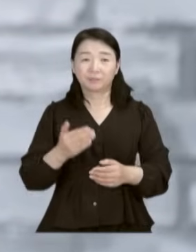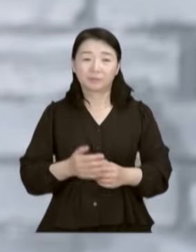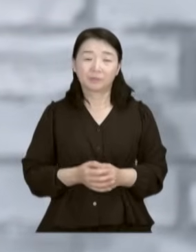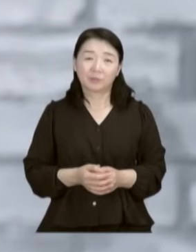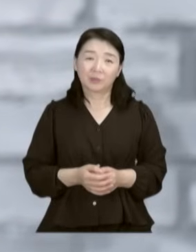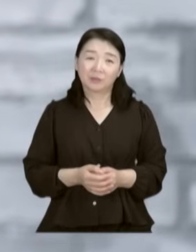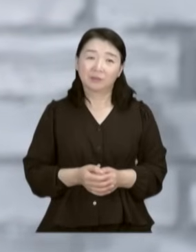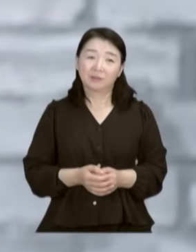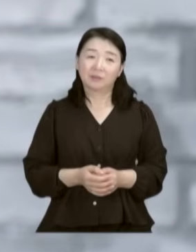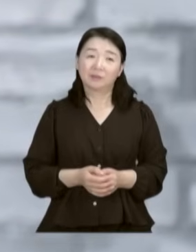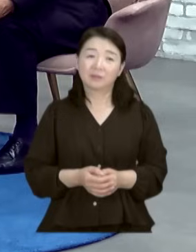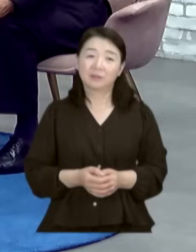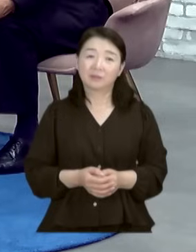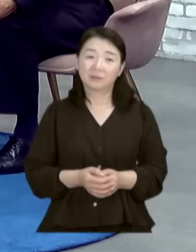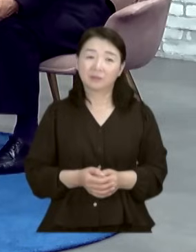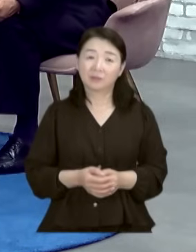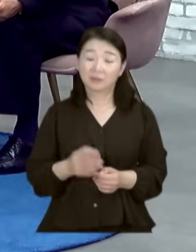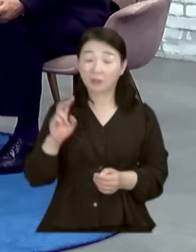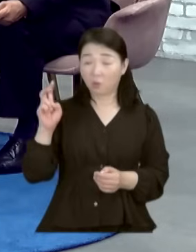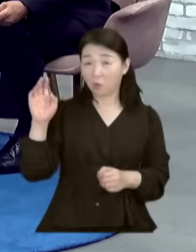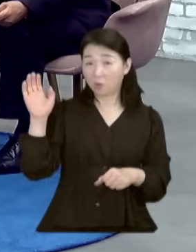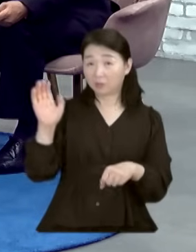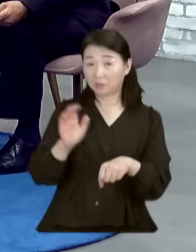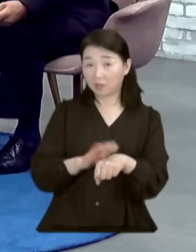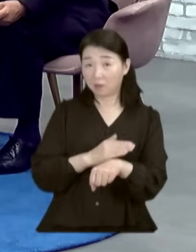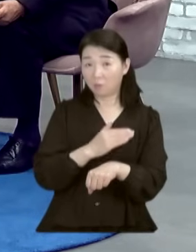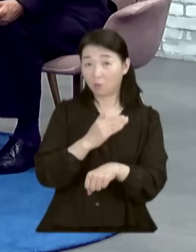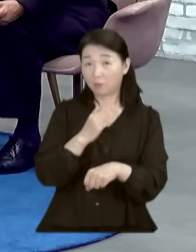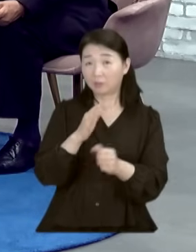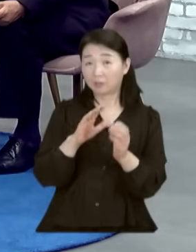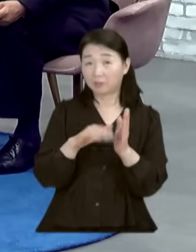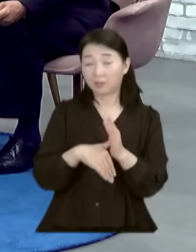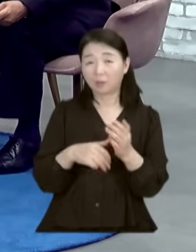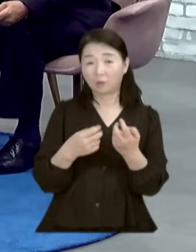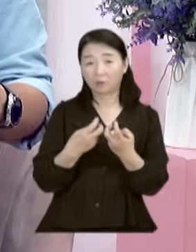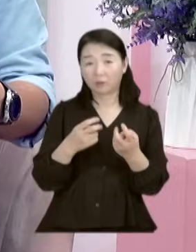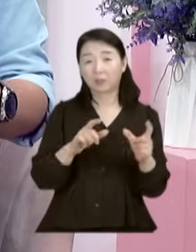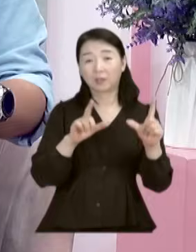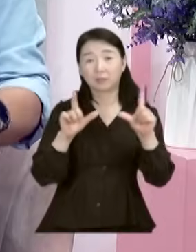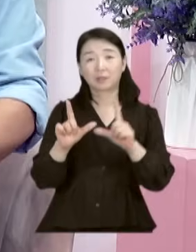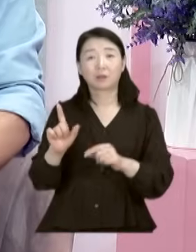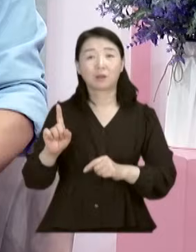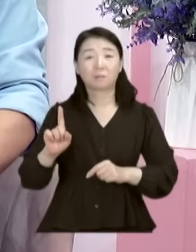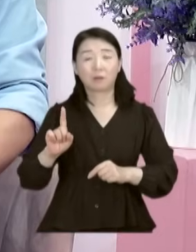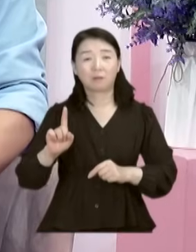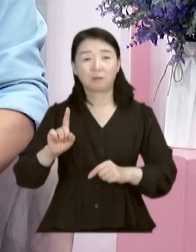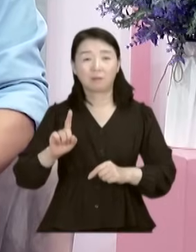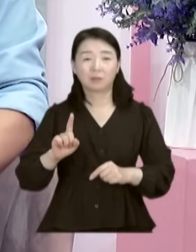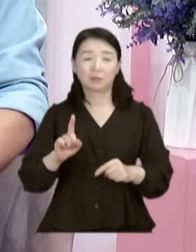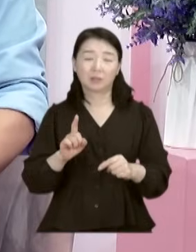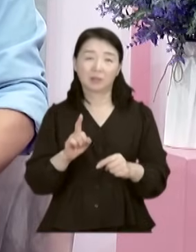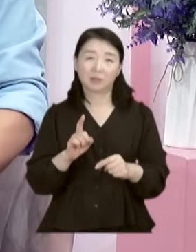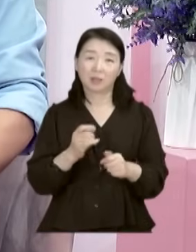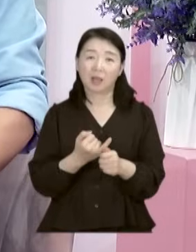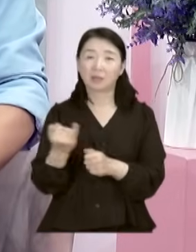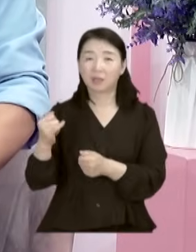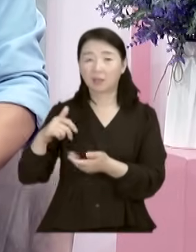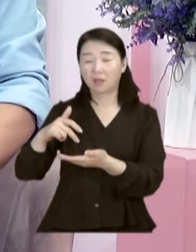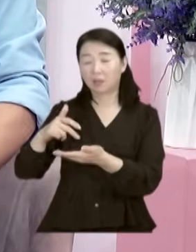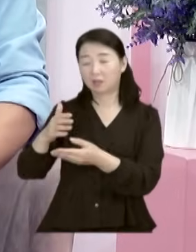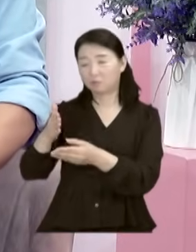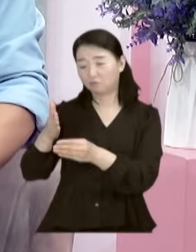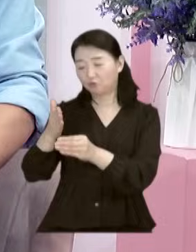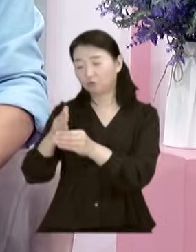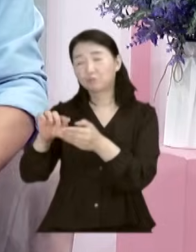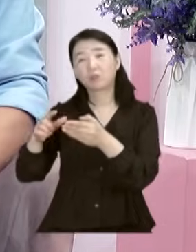다짐이 되더라고 엄청 준비하는 거예요 제가 혹시 잘못됐을 경우는 이제는 생활을 아내가